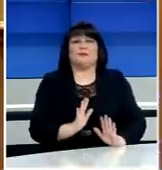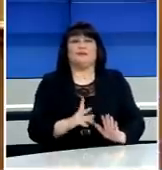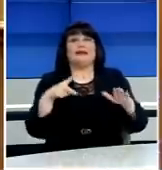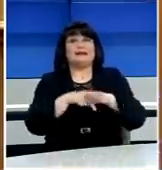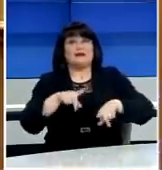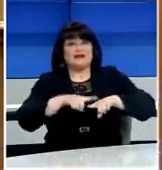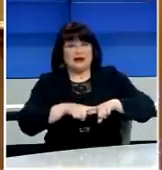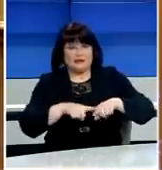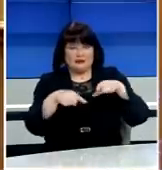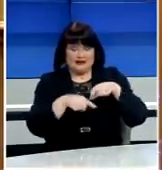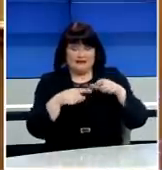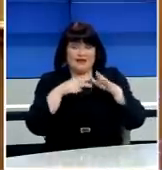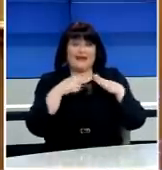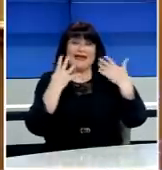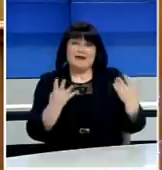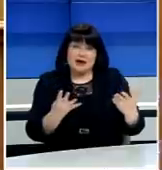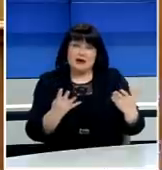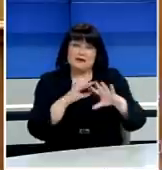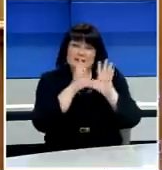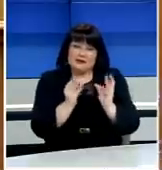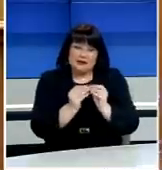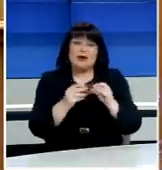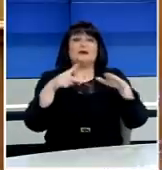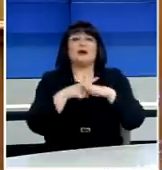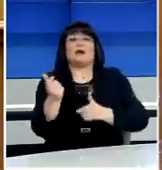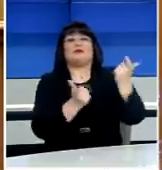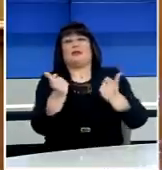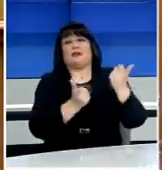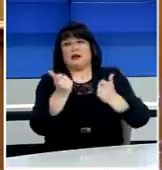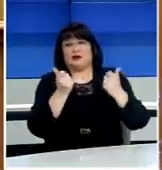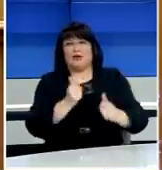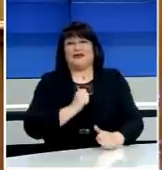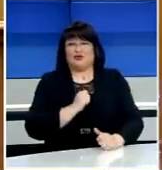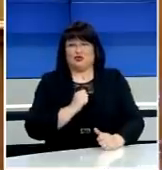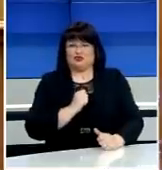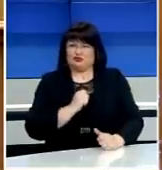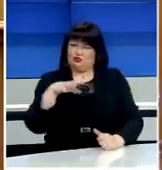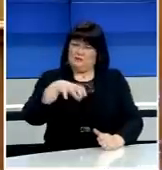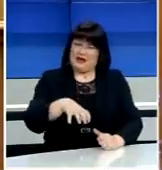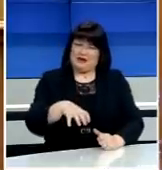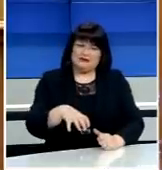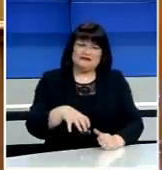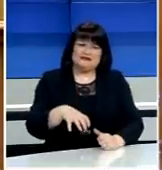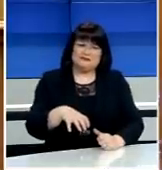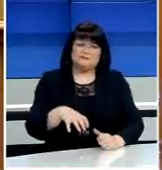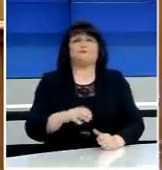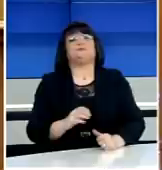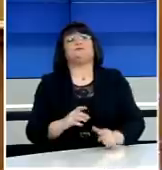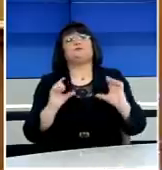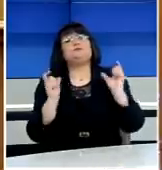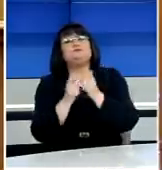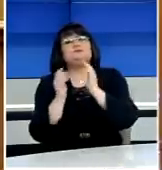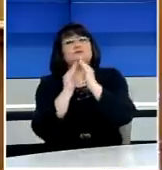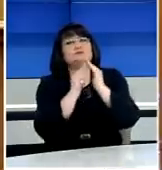Ελλάδος, το Δεκέμβρη του 19, ο συνολικός τραπεζικός δανεισμός προς τον ιδιωτικό τομέα, δηλαδή προς τα νοικοκυριά και τις